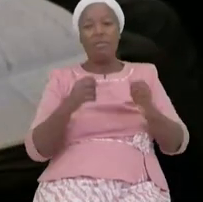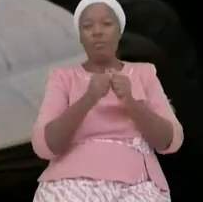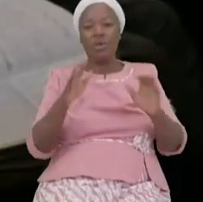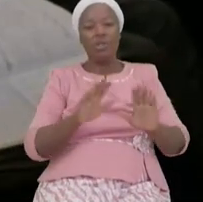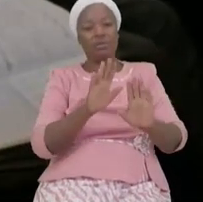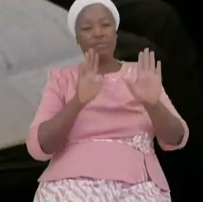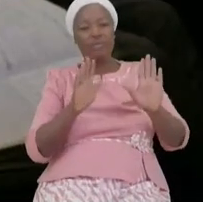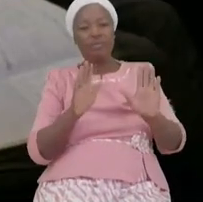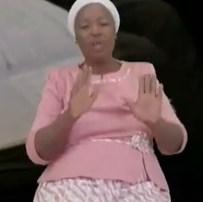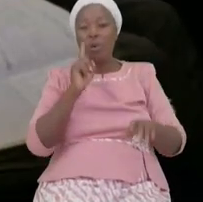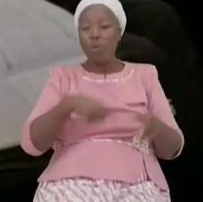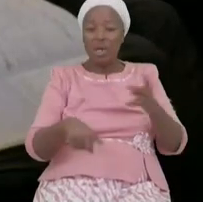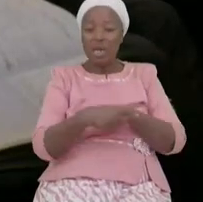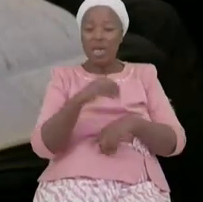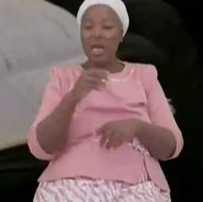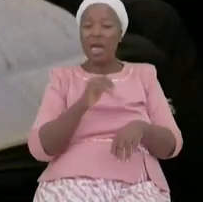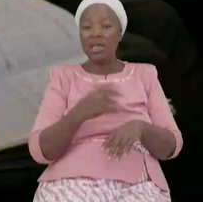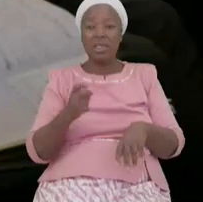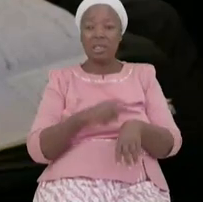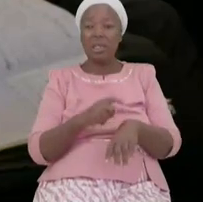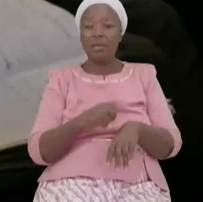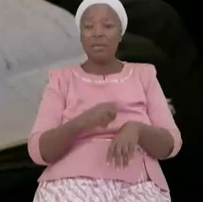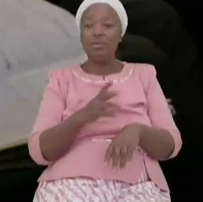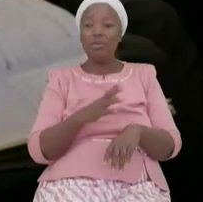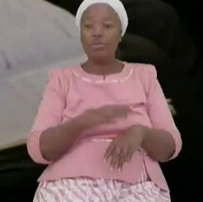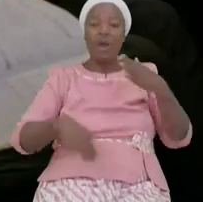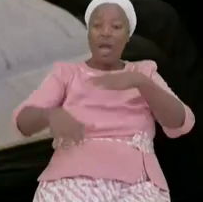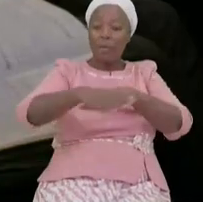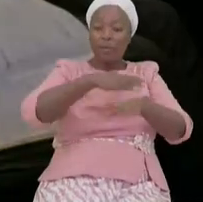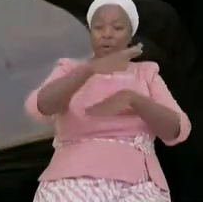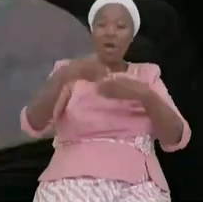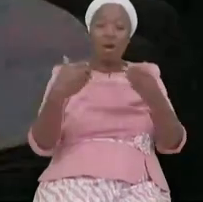tu vivras au-dessus et au-delà de tous tes ennemis.